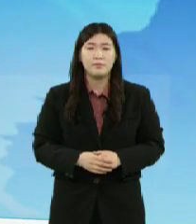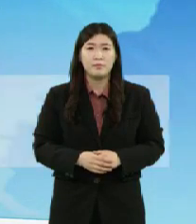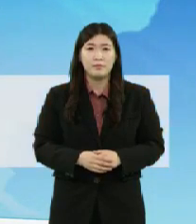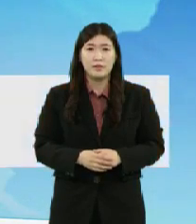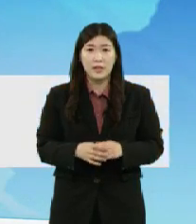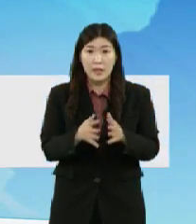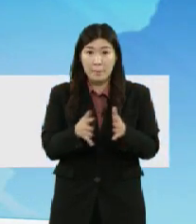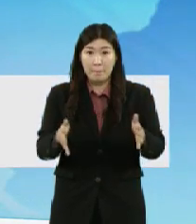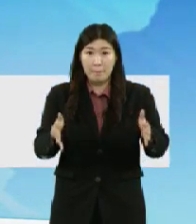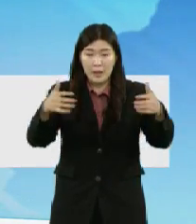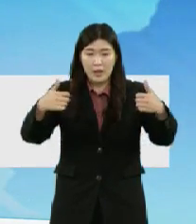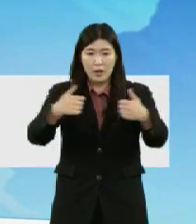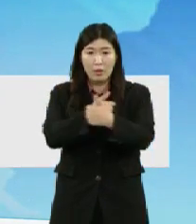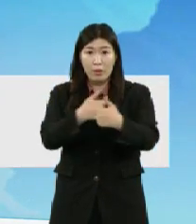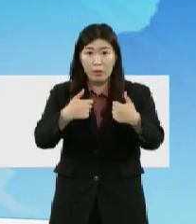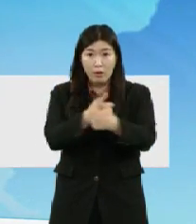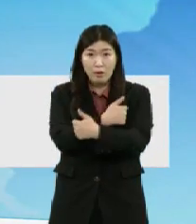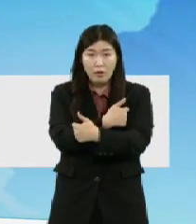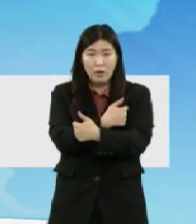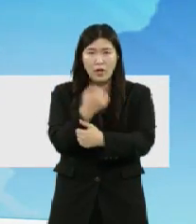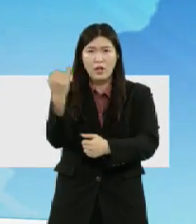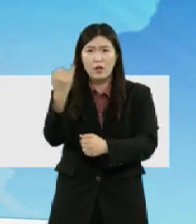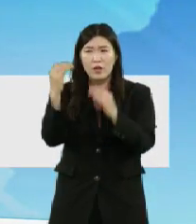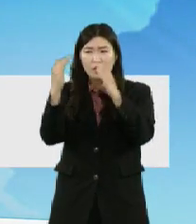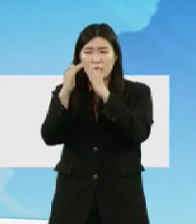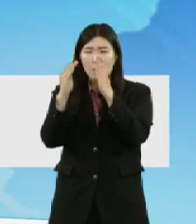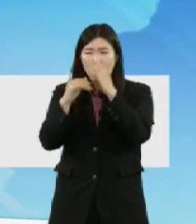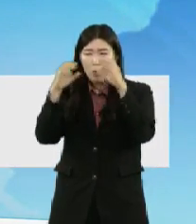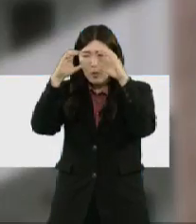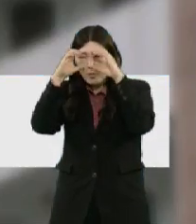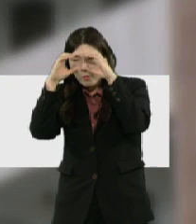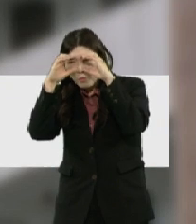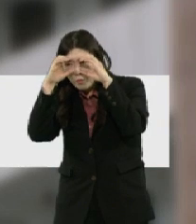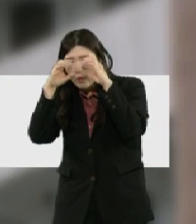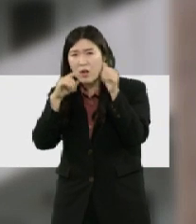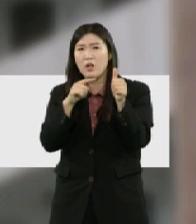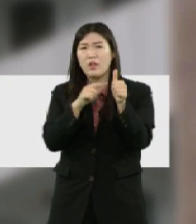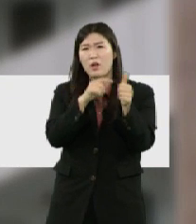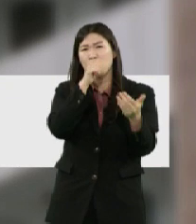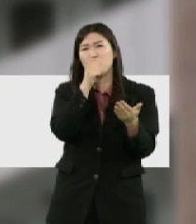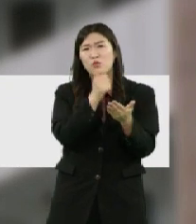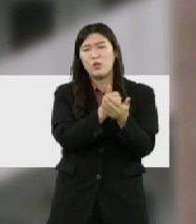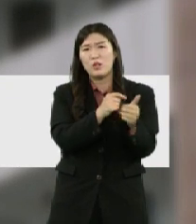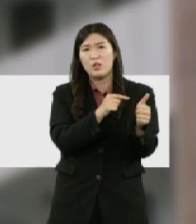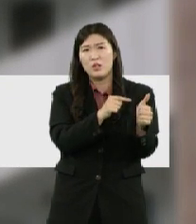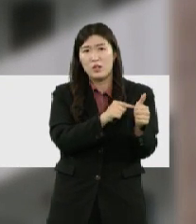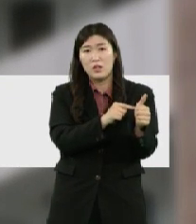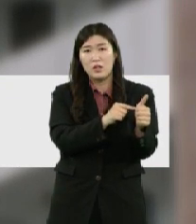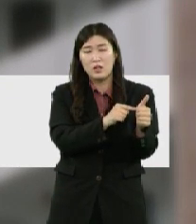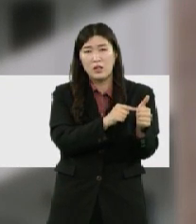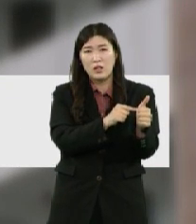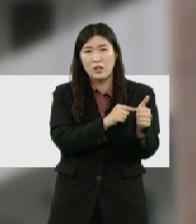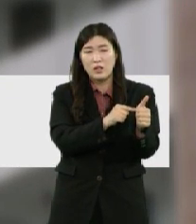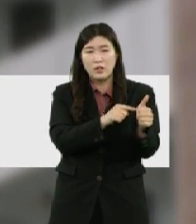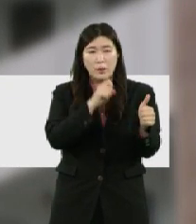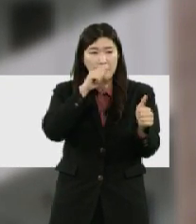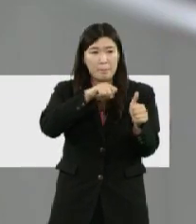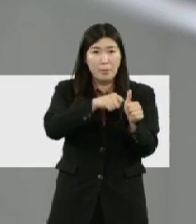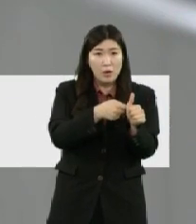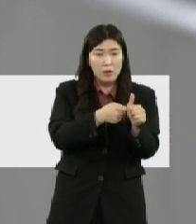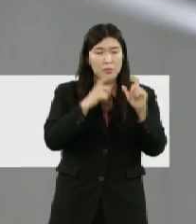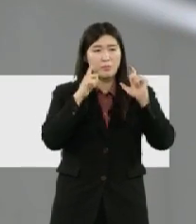복도식 아파트에 사는 이윤 여성들의 집 안을 몰래 들여다본 성범죄 전과자 가 죽 업 침입 죄로